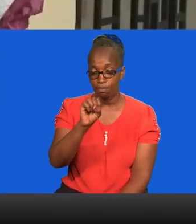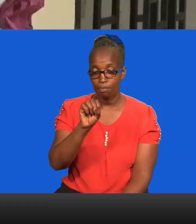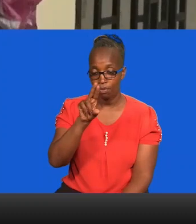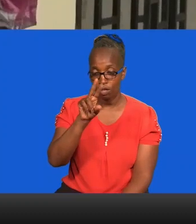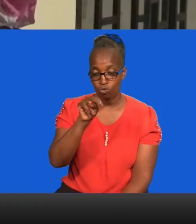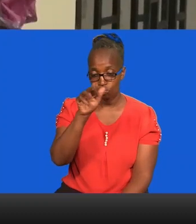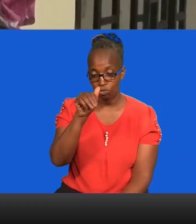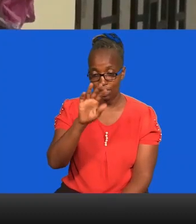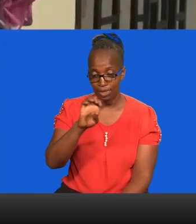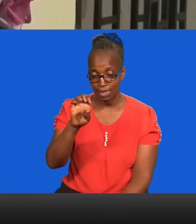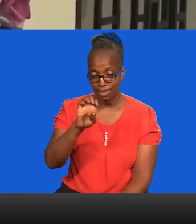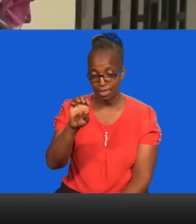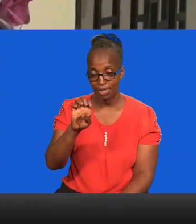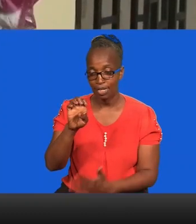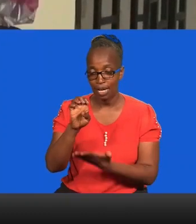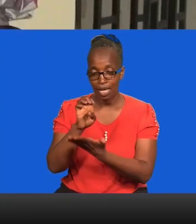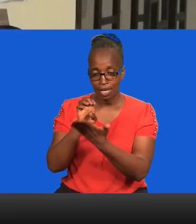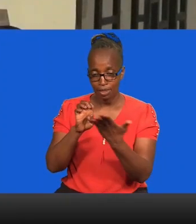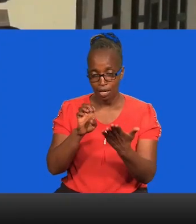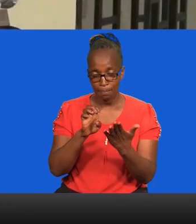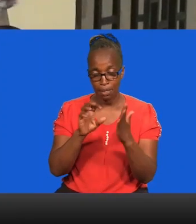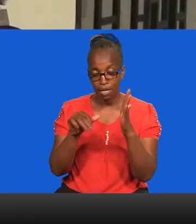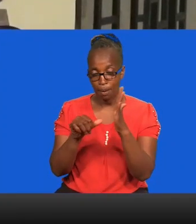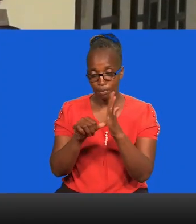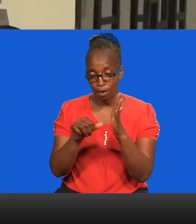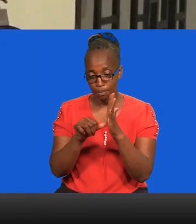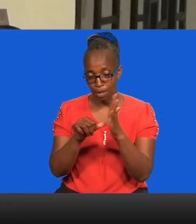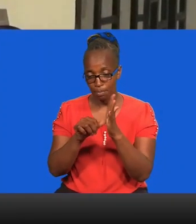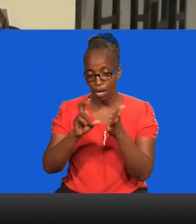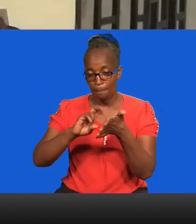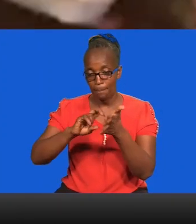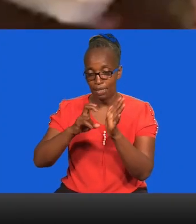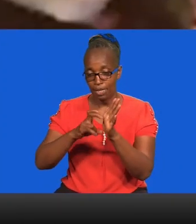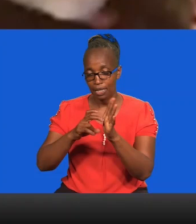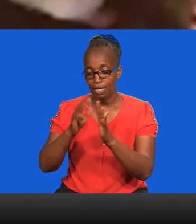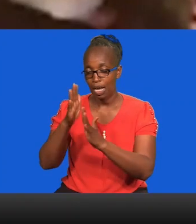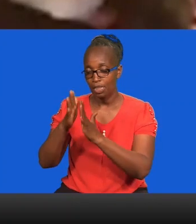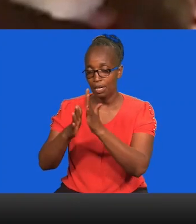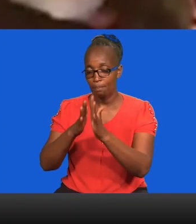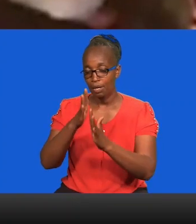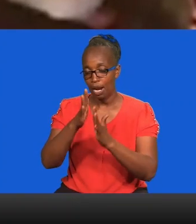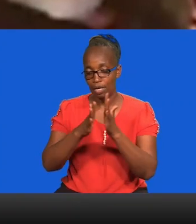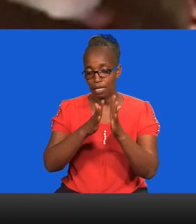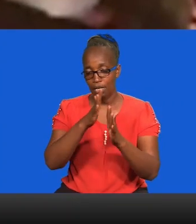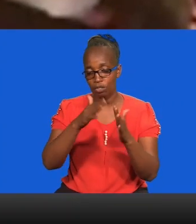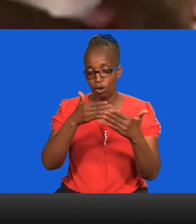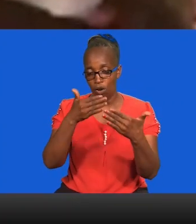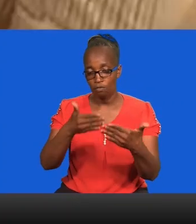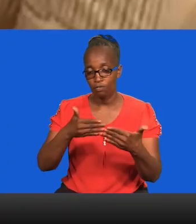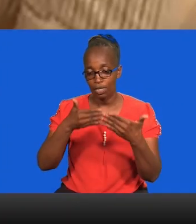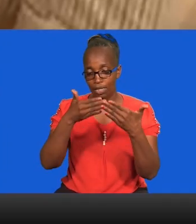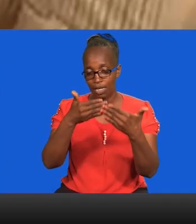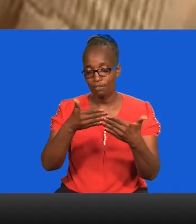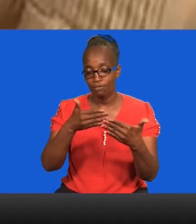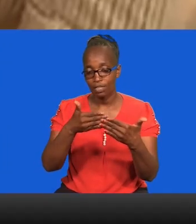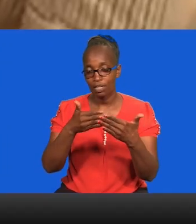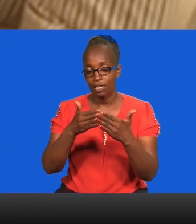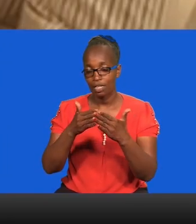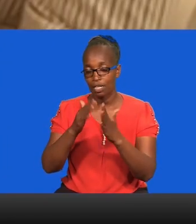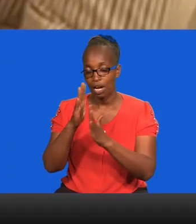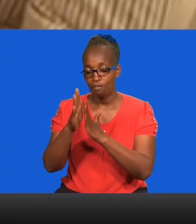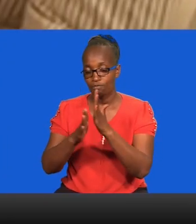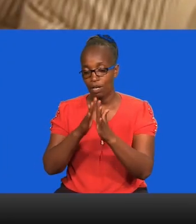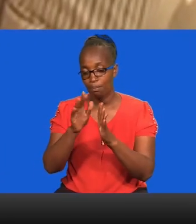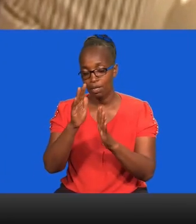mapema. Akisema kuwa unyanyapaa kuhusu mpango wa uzazi katika jamii unahusisha hatari za kiafya na